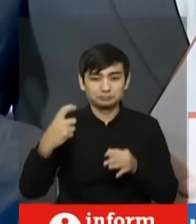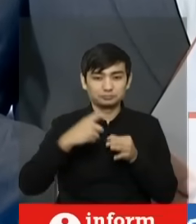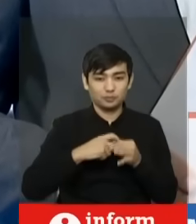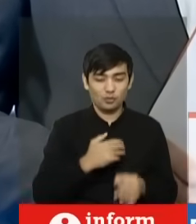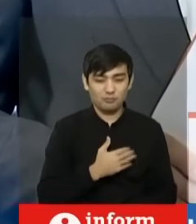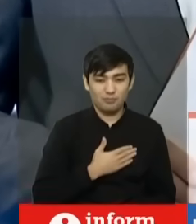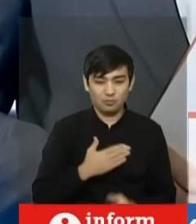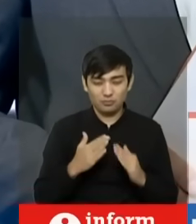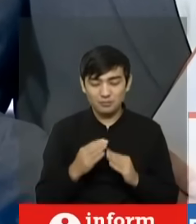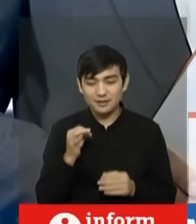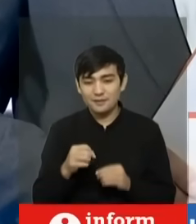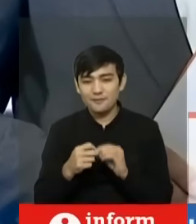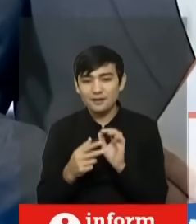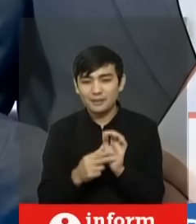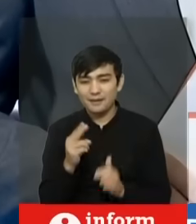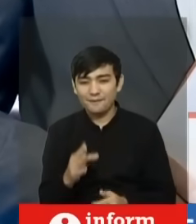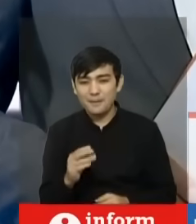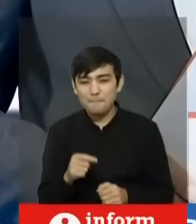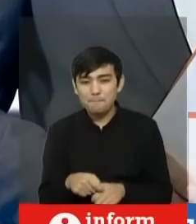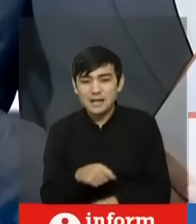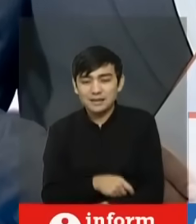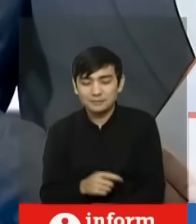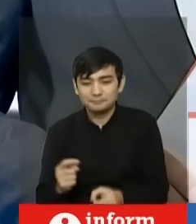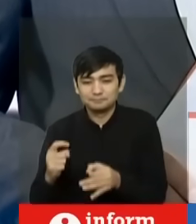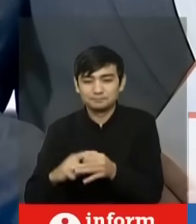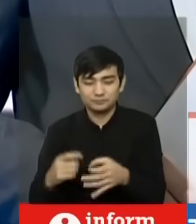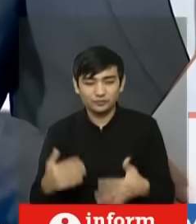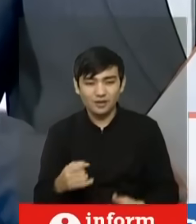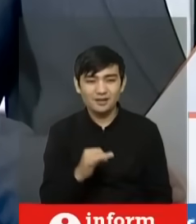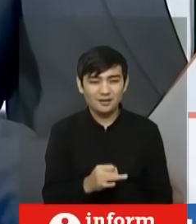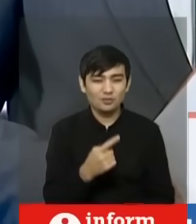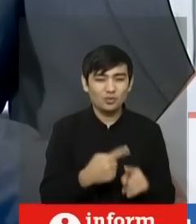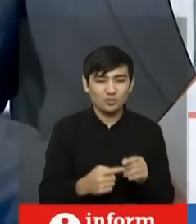баспананың 18 шаршы метрі ғана белгіленеді. Көші-қон басқармасының